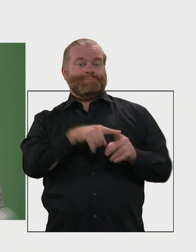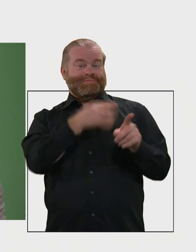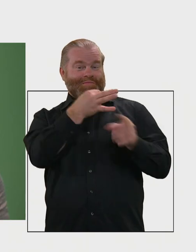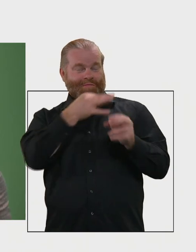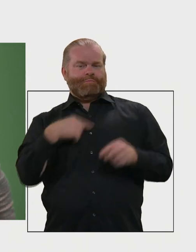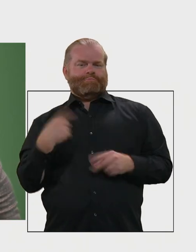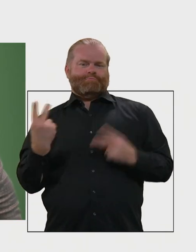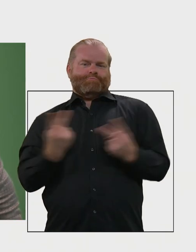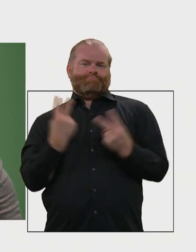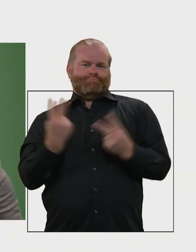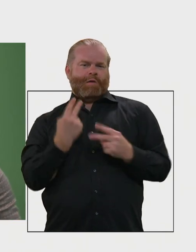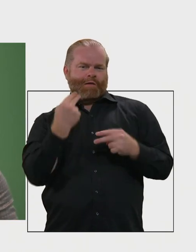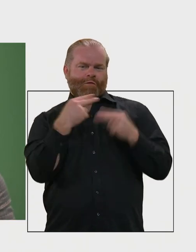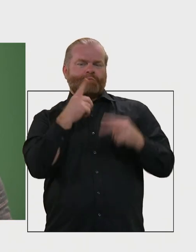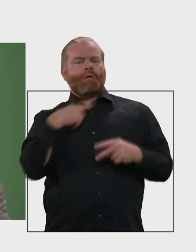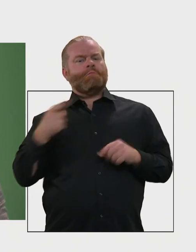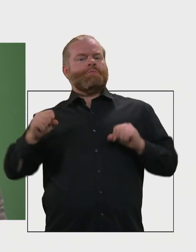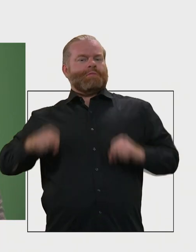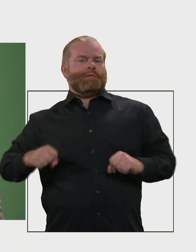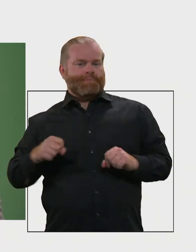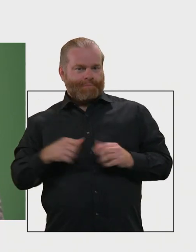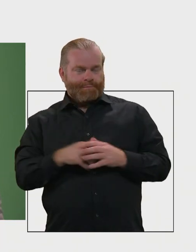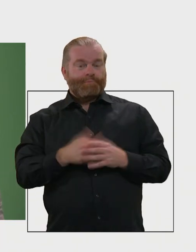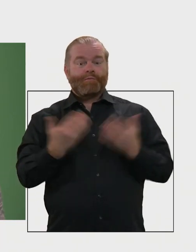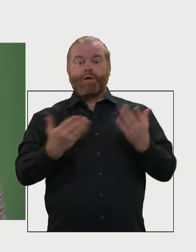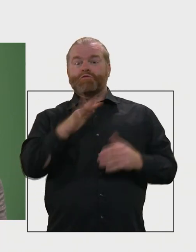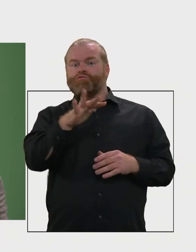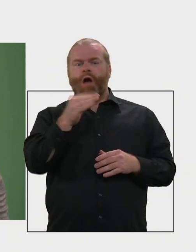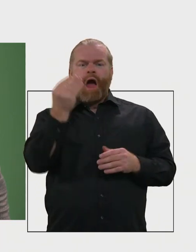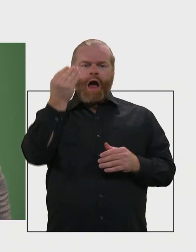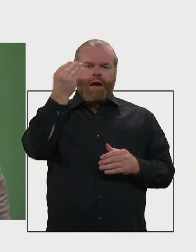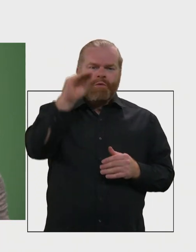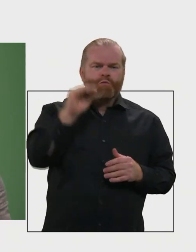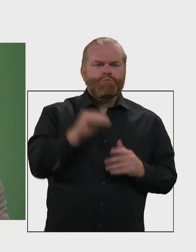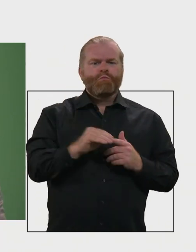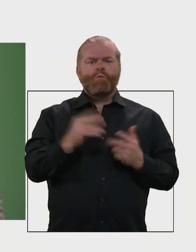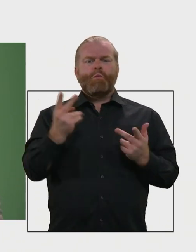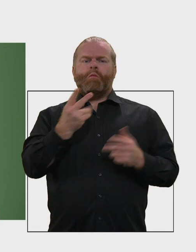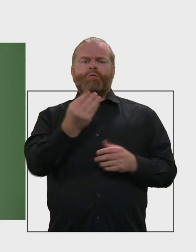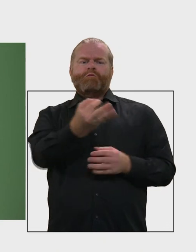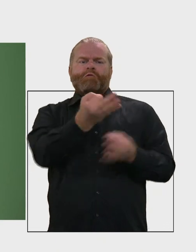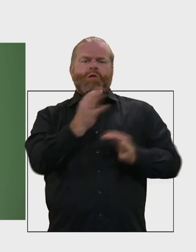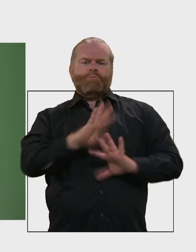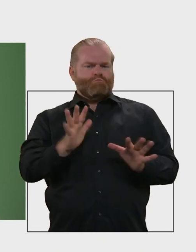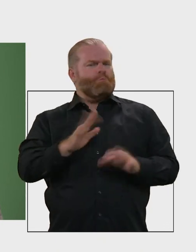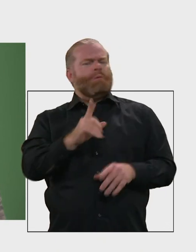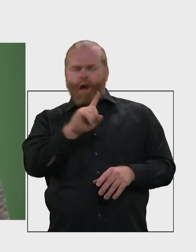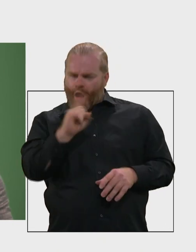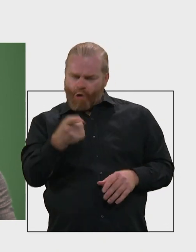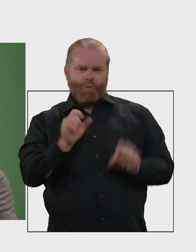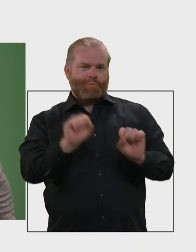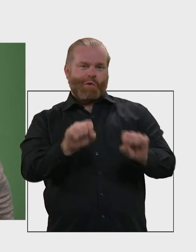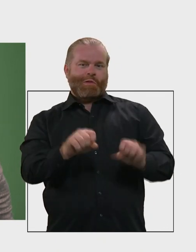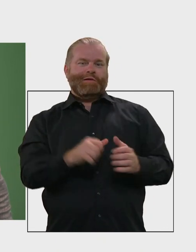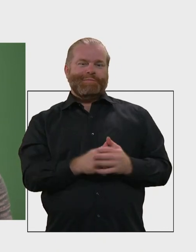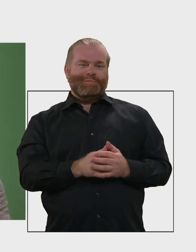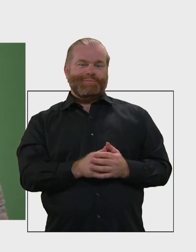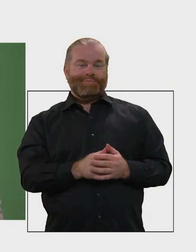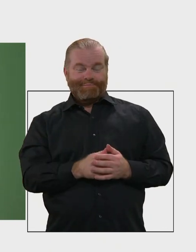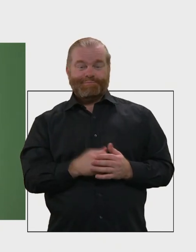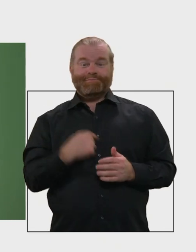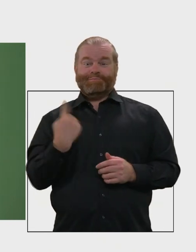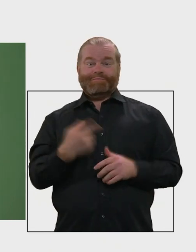nur Anmerkungen, wollt gar keine Fragen stellen. Auch das könnt ihr machen, denn wir haben zwei Gesprächsrunden. Und jeweils am Ende einer